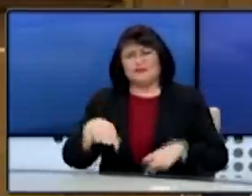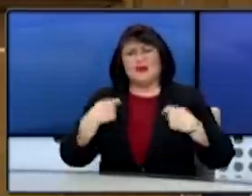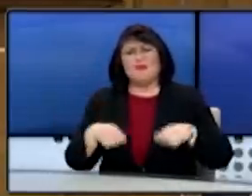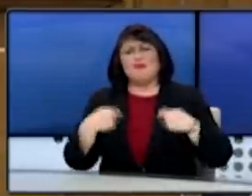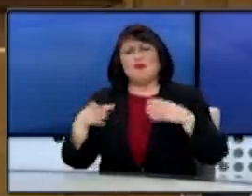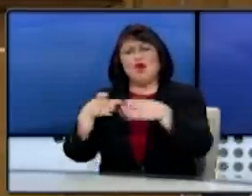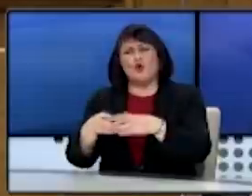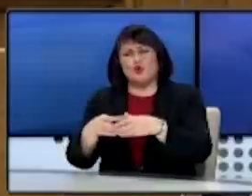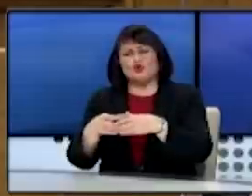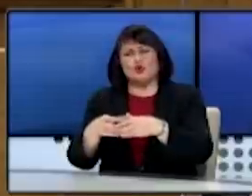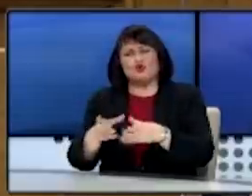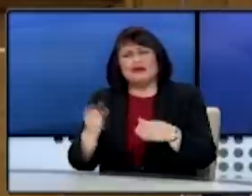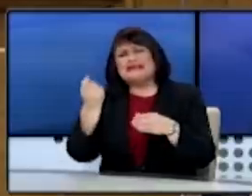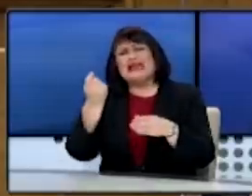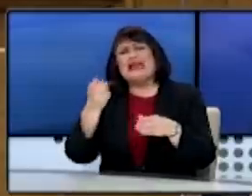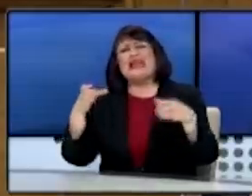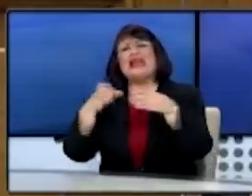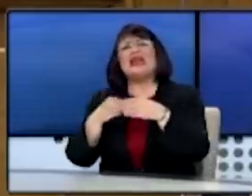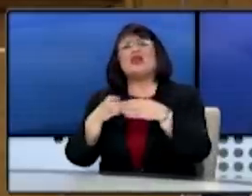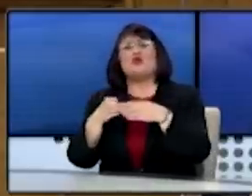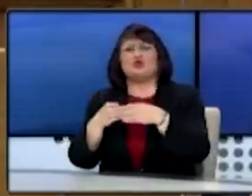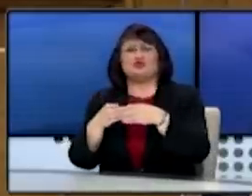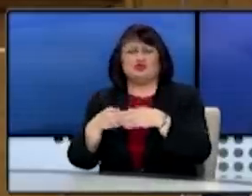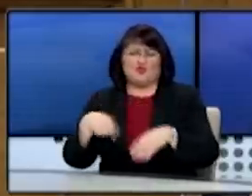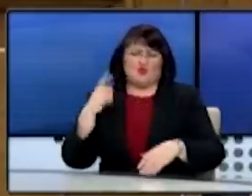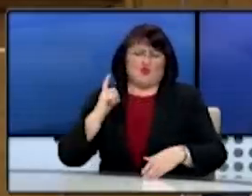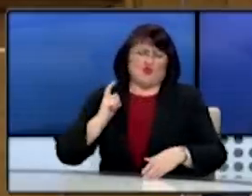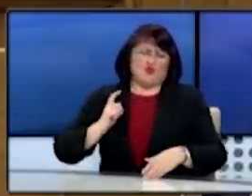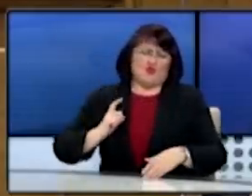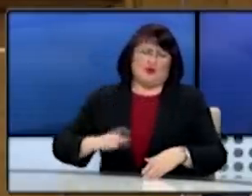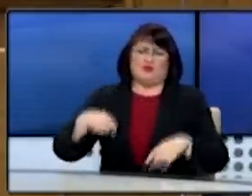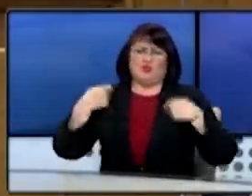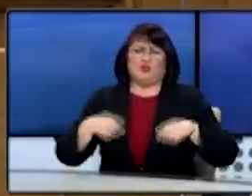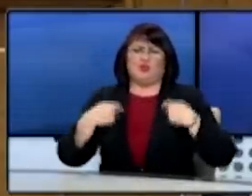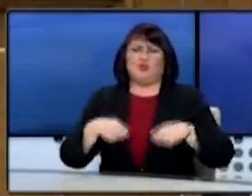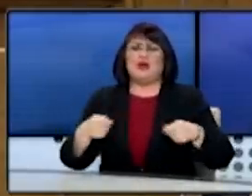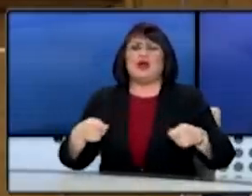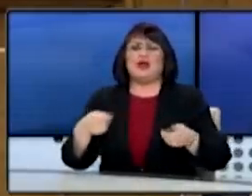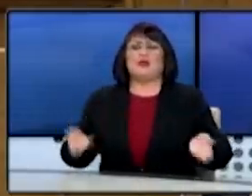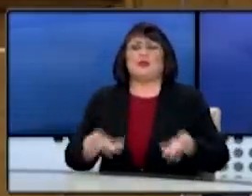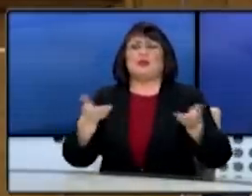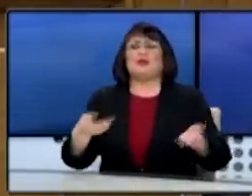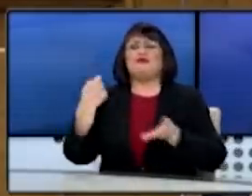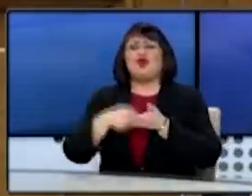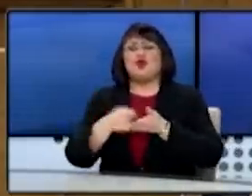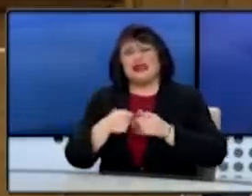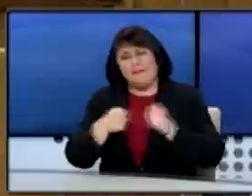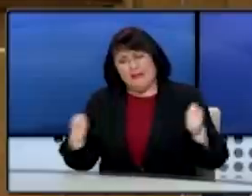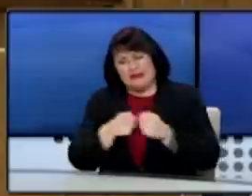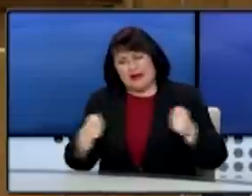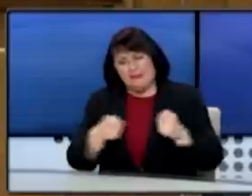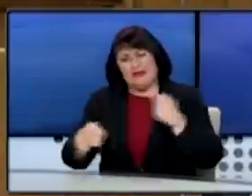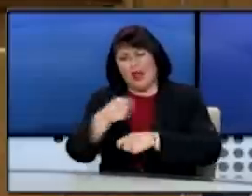ο πλούτος εξακολουθεί να συσσωρεύεται στις τσέπες λίγων μέσα και από μέτρα ελάφρυνσης της φορολογίας